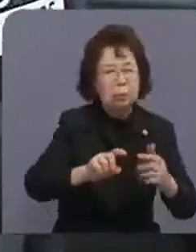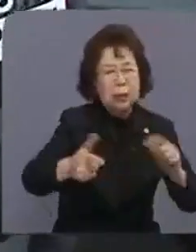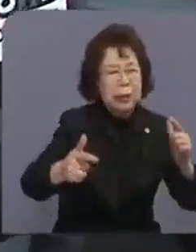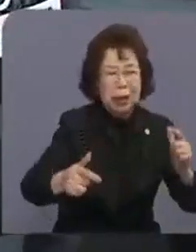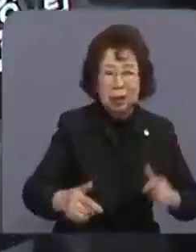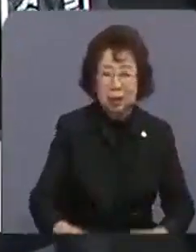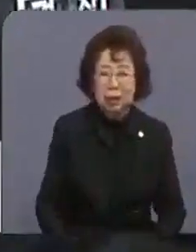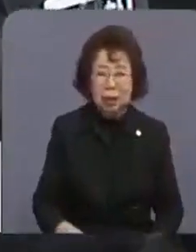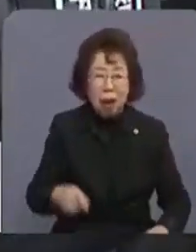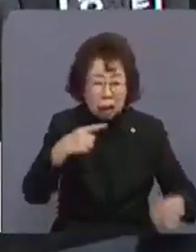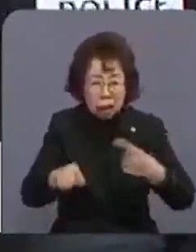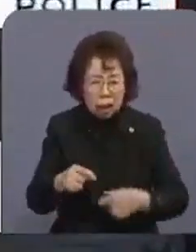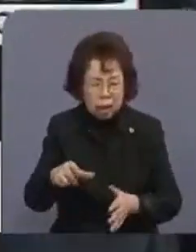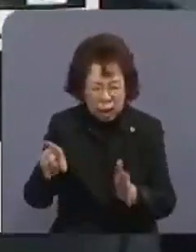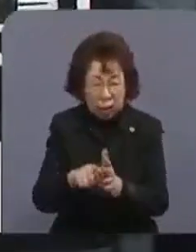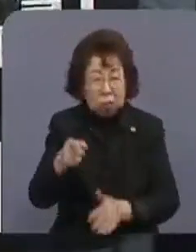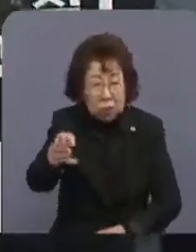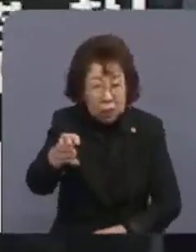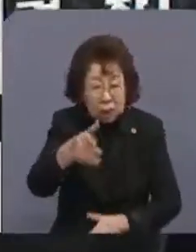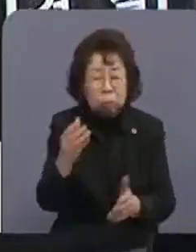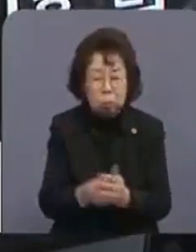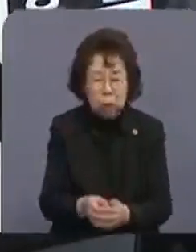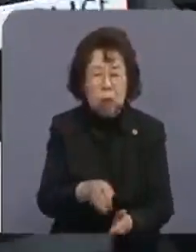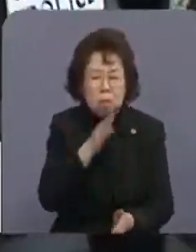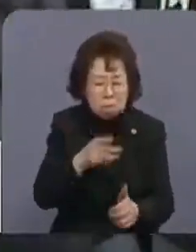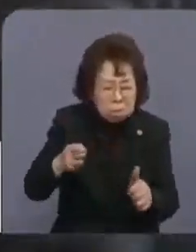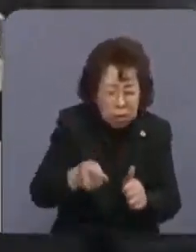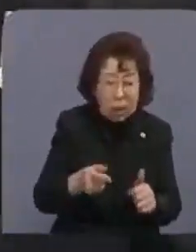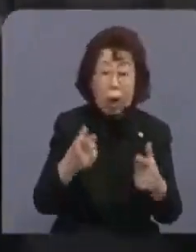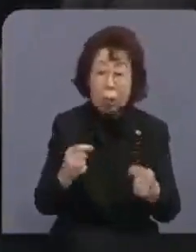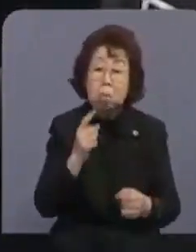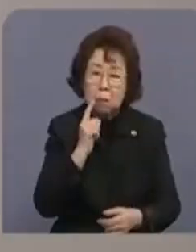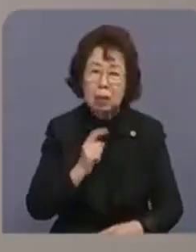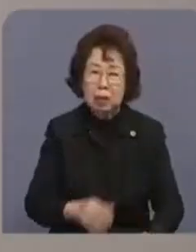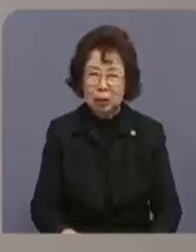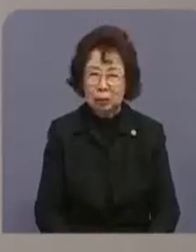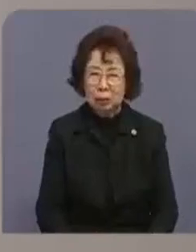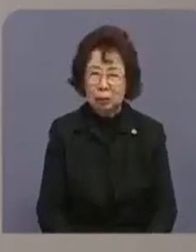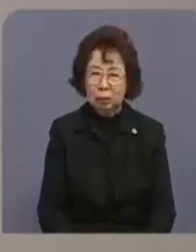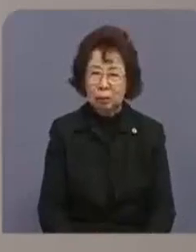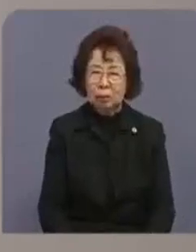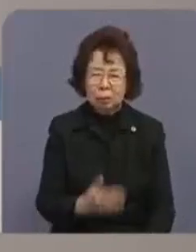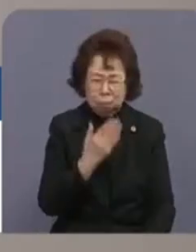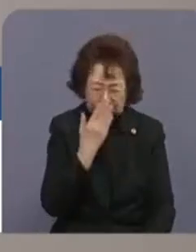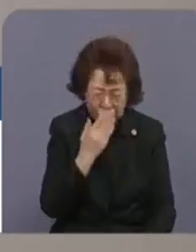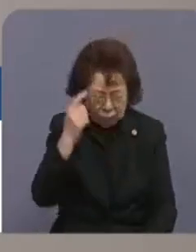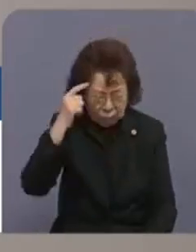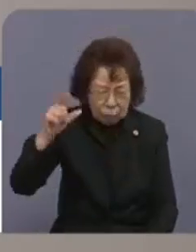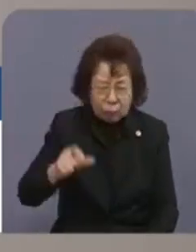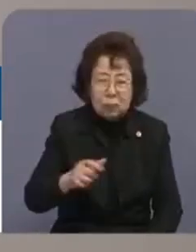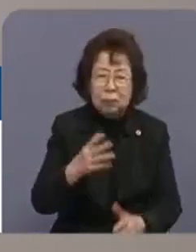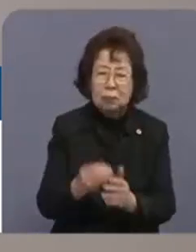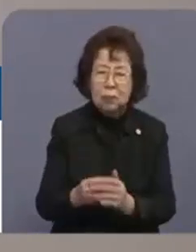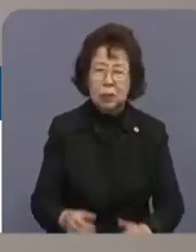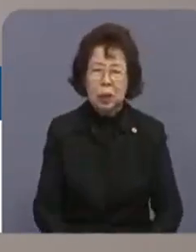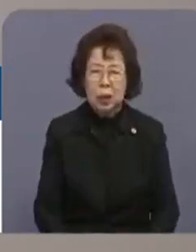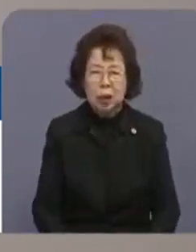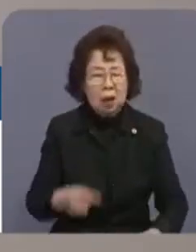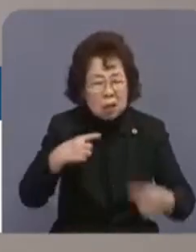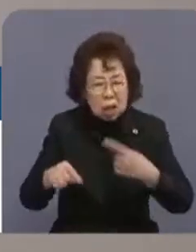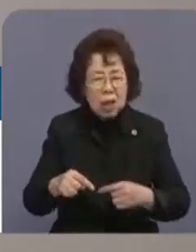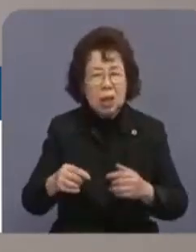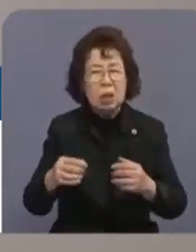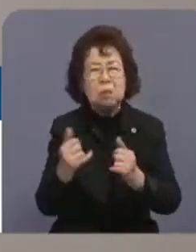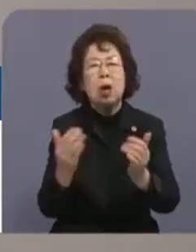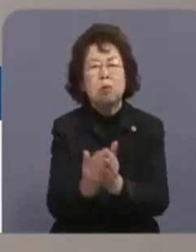겁니다 주된 범행동기는을 강했습니다 순수한 본인의 정치적 명문에 기해서 한 행동이다이